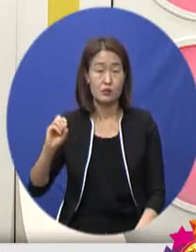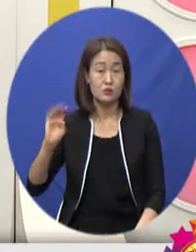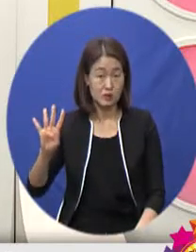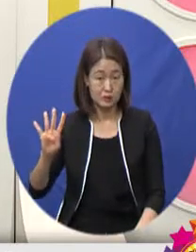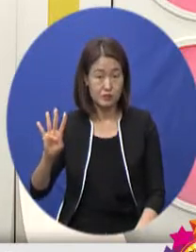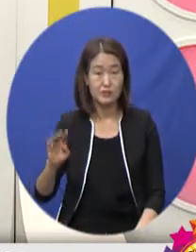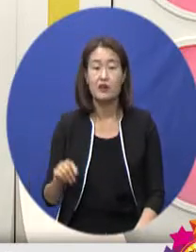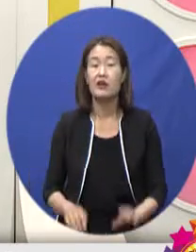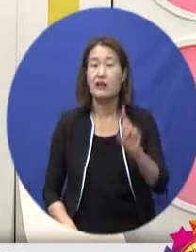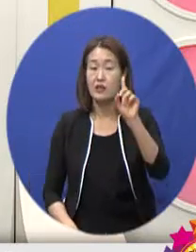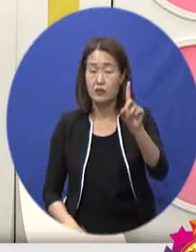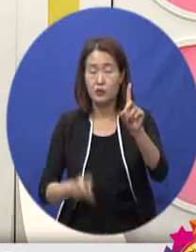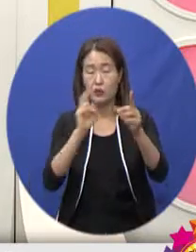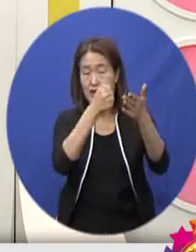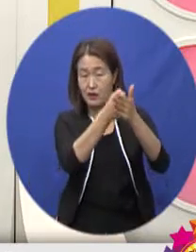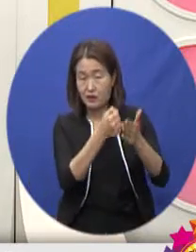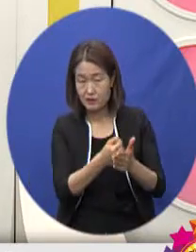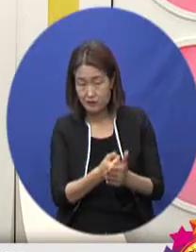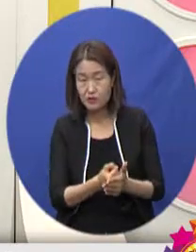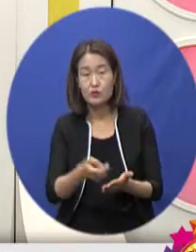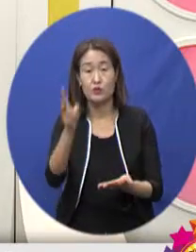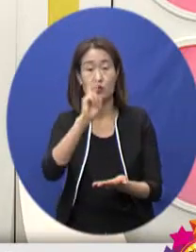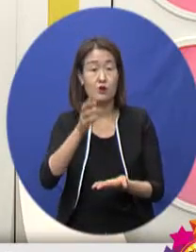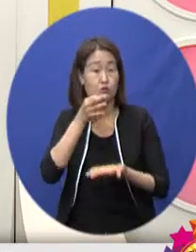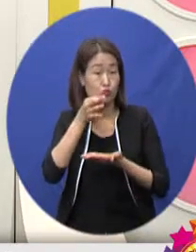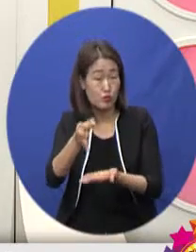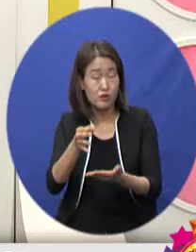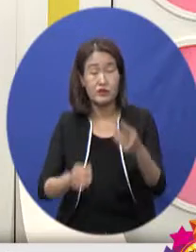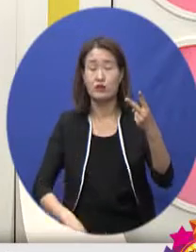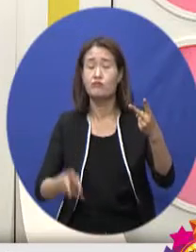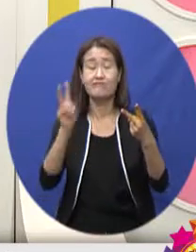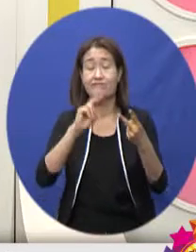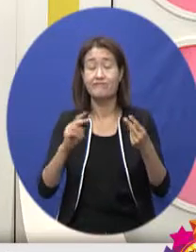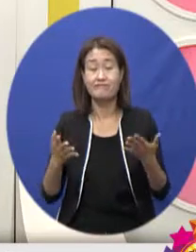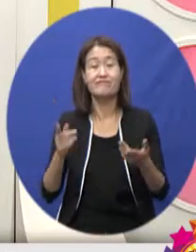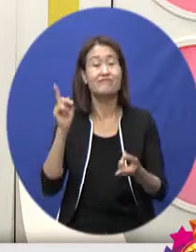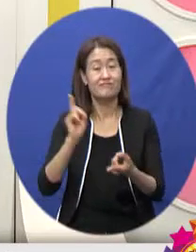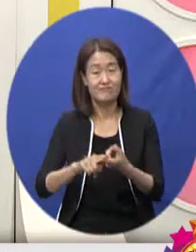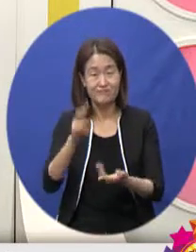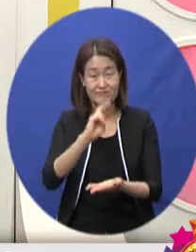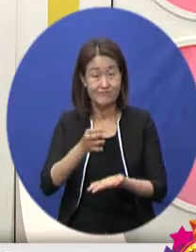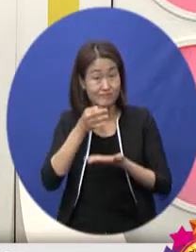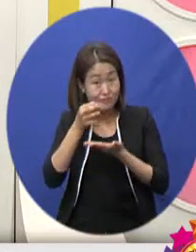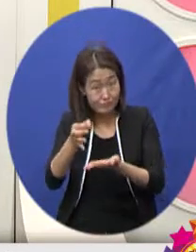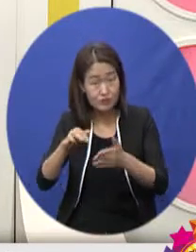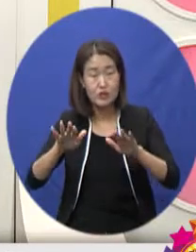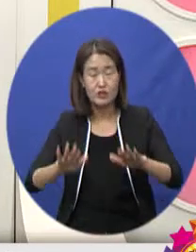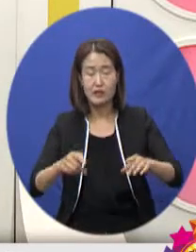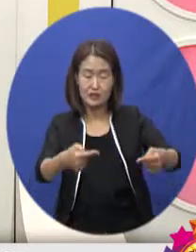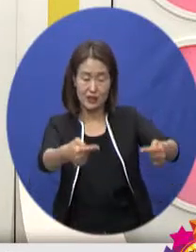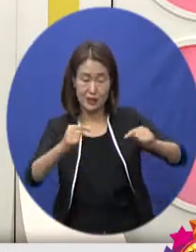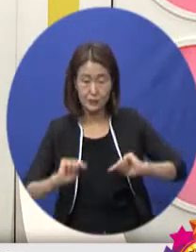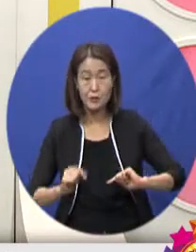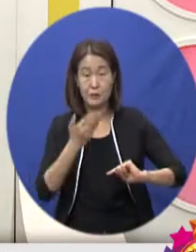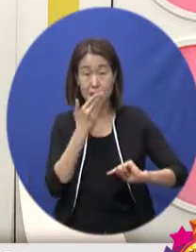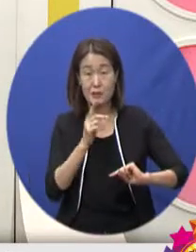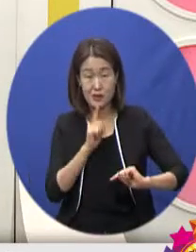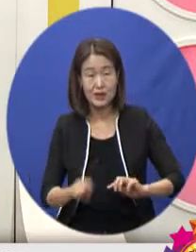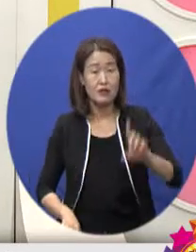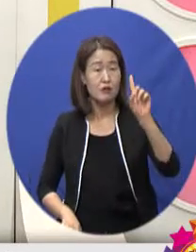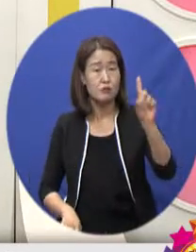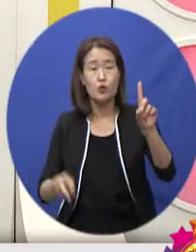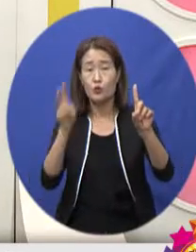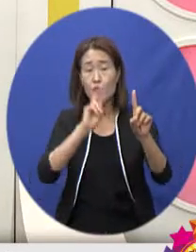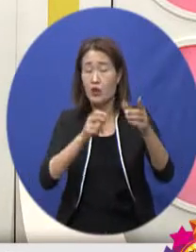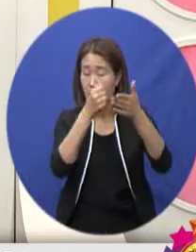060-6081-004번. 1번 지정곡 노래 부르기, 2번 무반주 노래 부르기로 방송에 참여하실 수가 있는데요. 1번